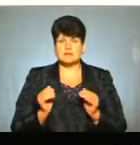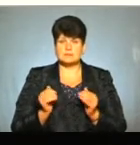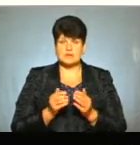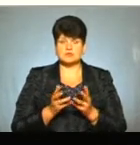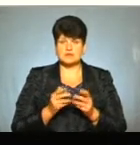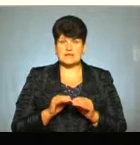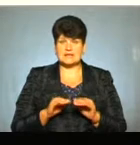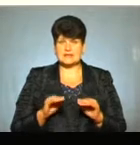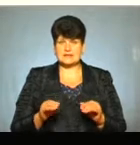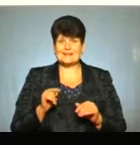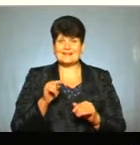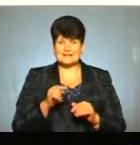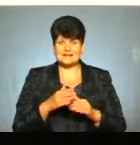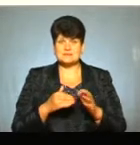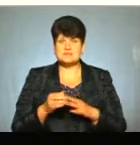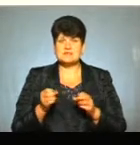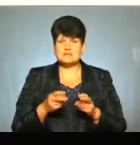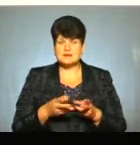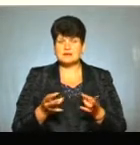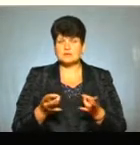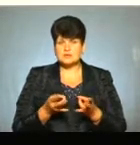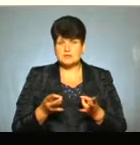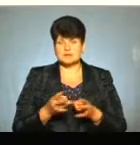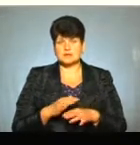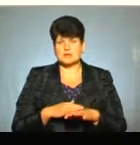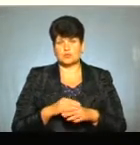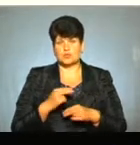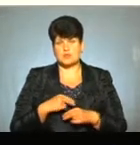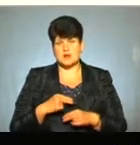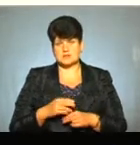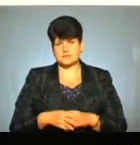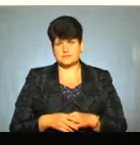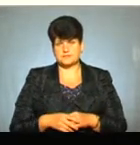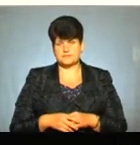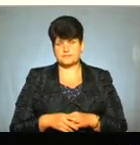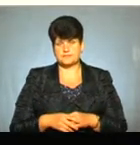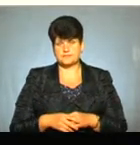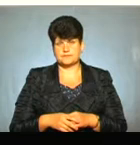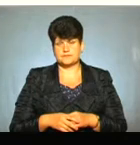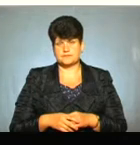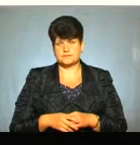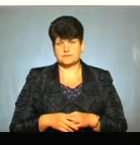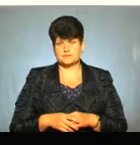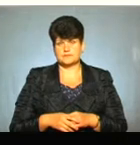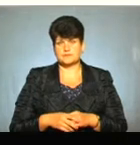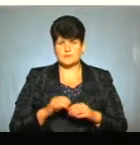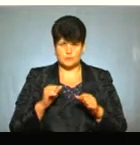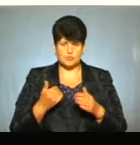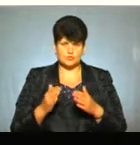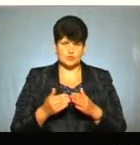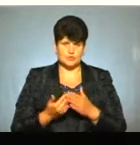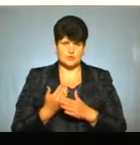меншу кількість дітей на тих спеціальностях, які потрібні на ринку праці. Інші, можливо, нові спеціальності,